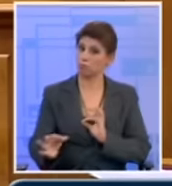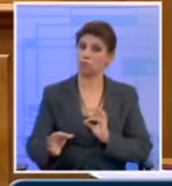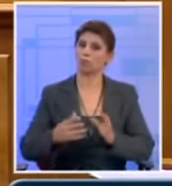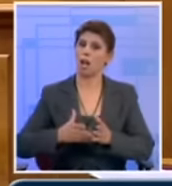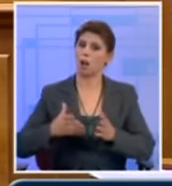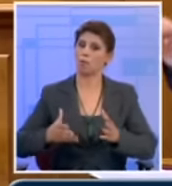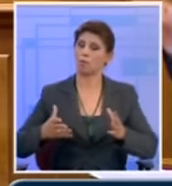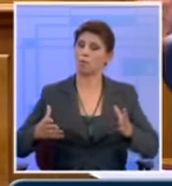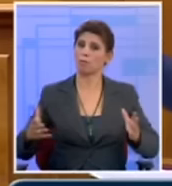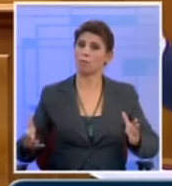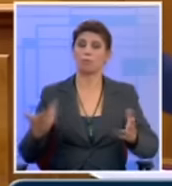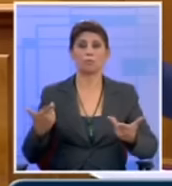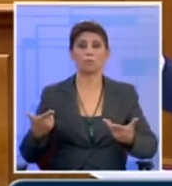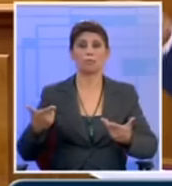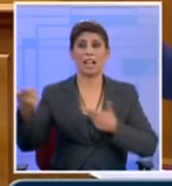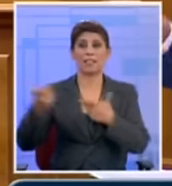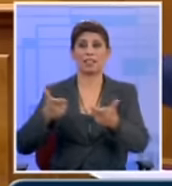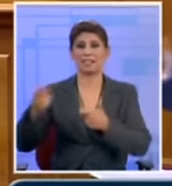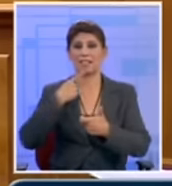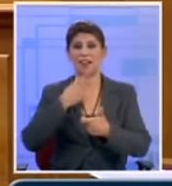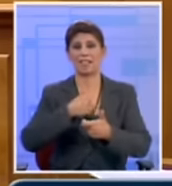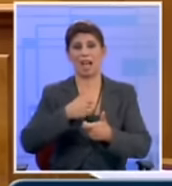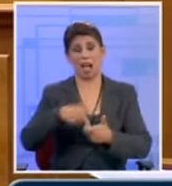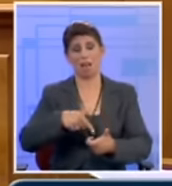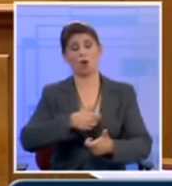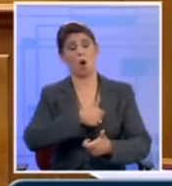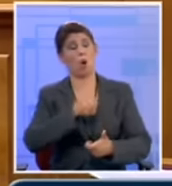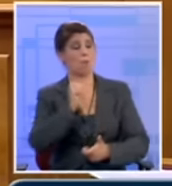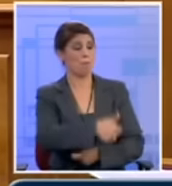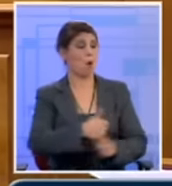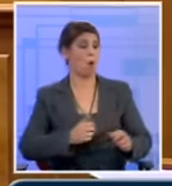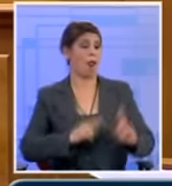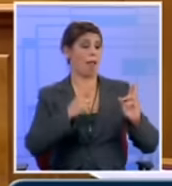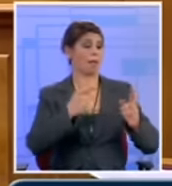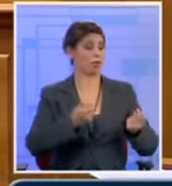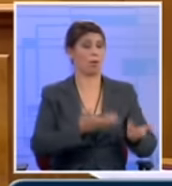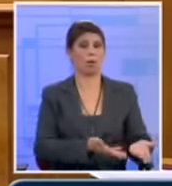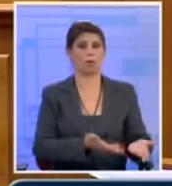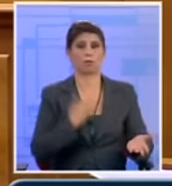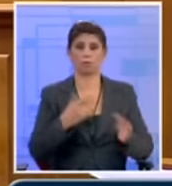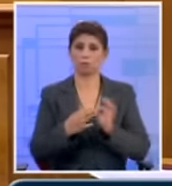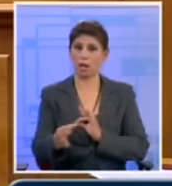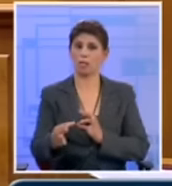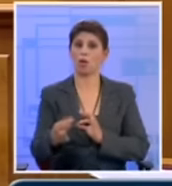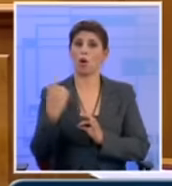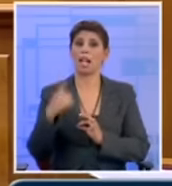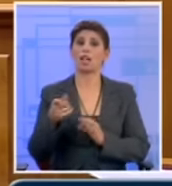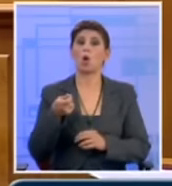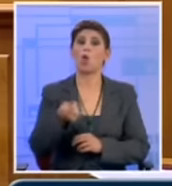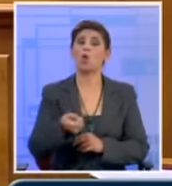διευρύνεται συνεχώς, παρά το ότι οι πιστωτές μας έλεγαν ότι είναι μονομερής ενέργεια. Ψηφίσαμε το μέτρο των 100